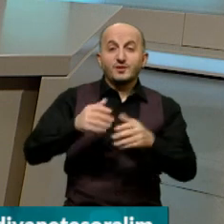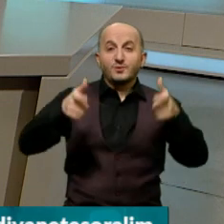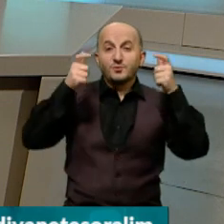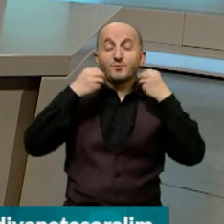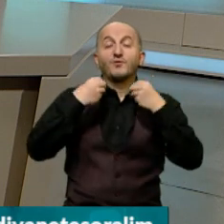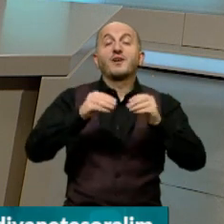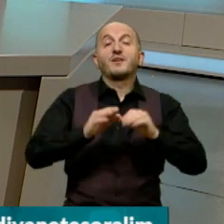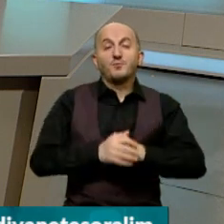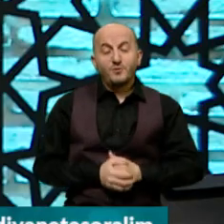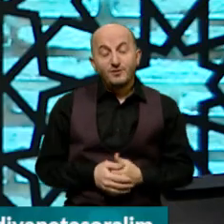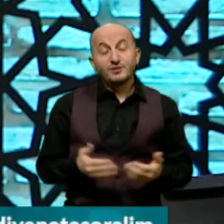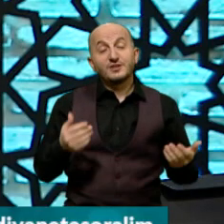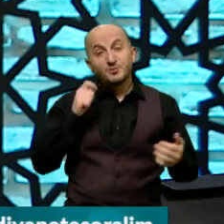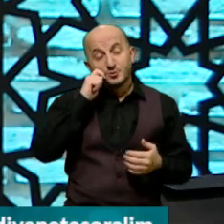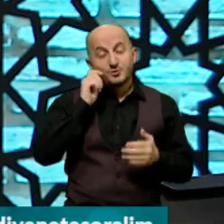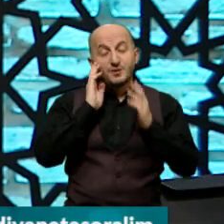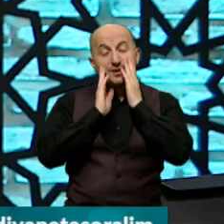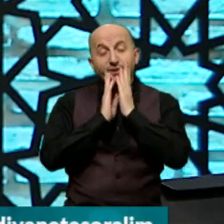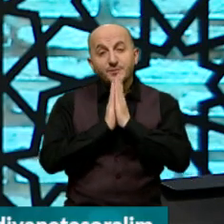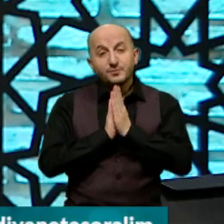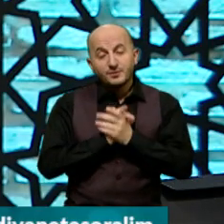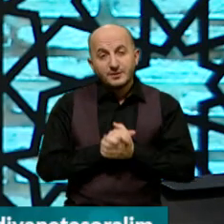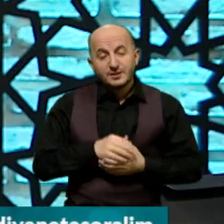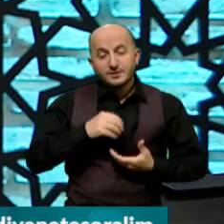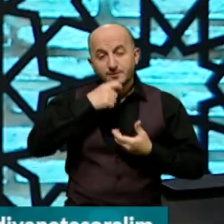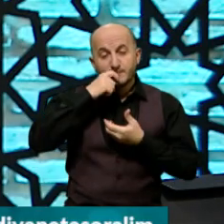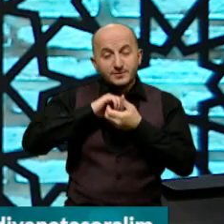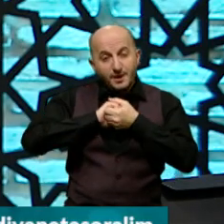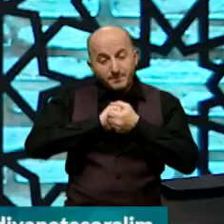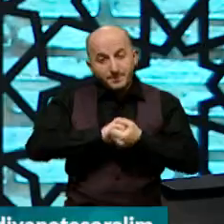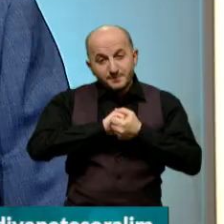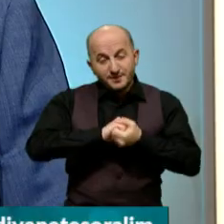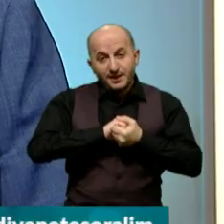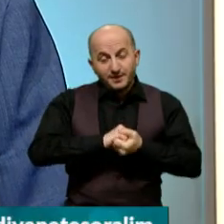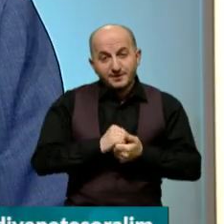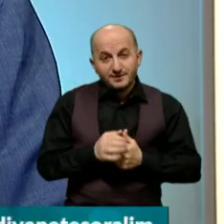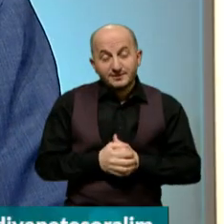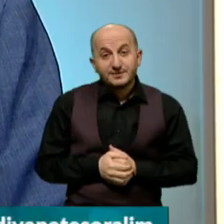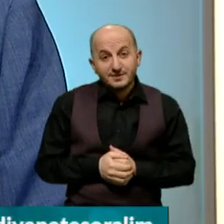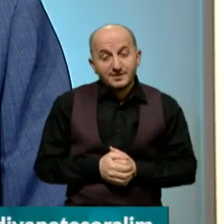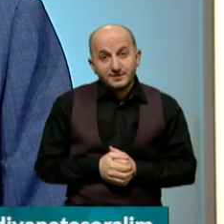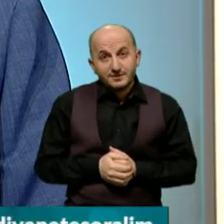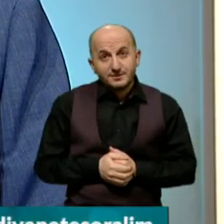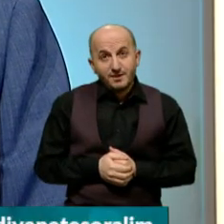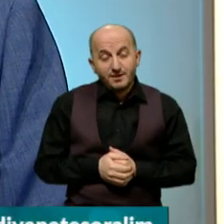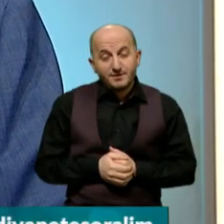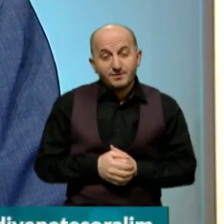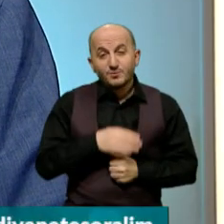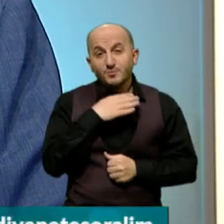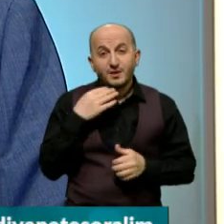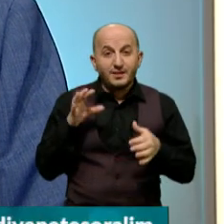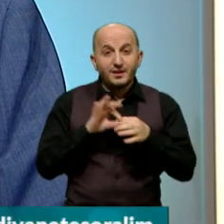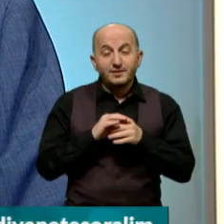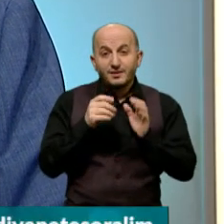yüklemiyor. İyi ki Müslümanız. Elhamdülillah. İçtenlik, samimiyet. Yani hani kurbanla ilgili